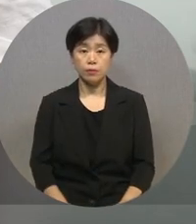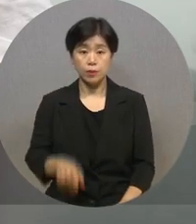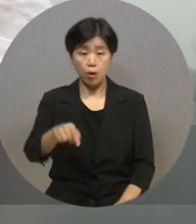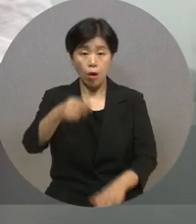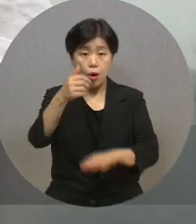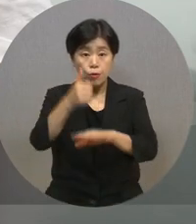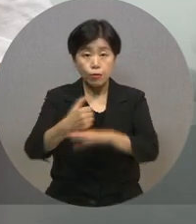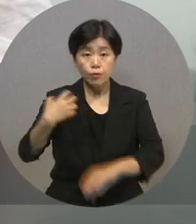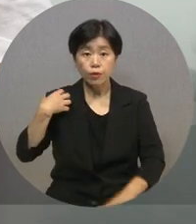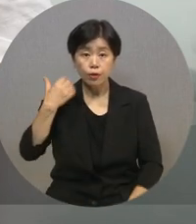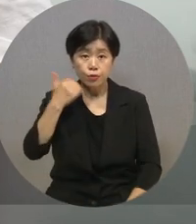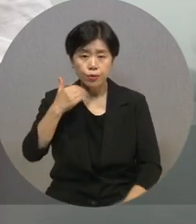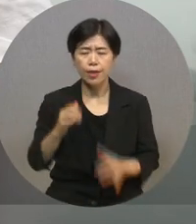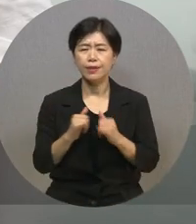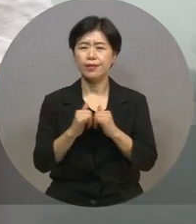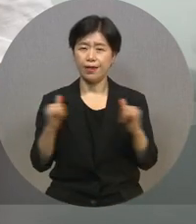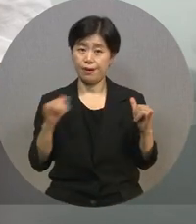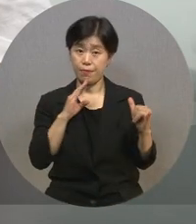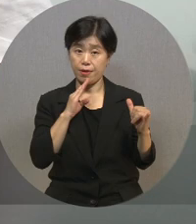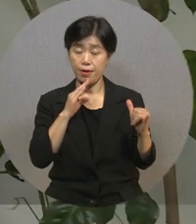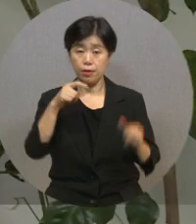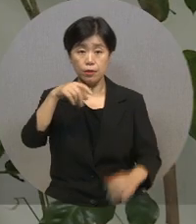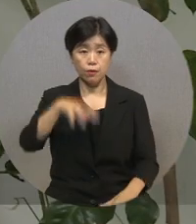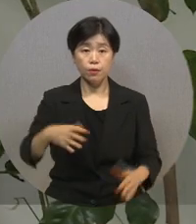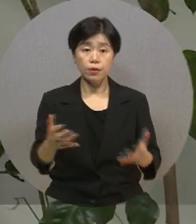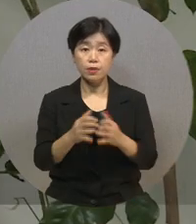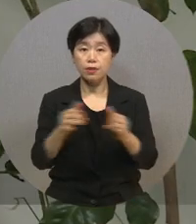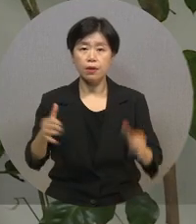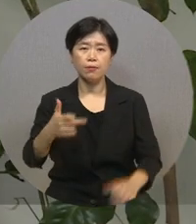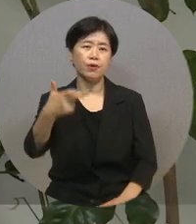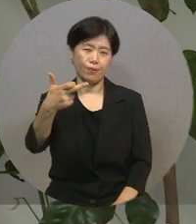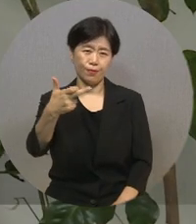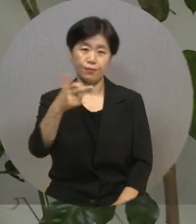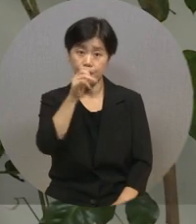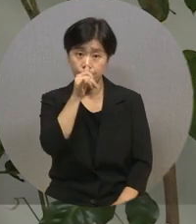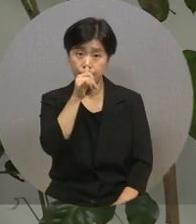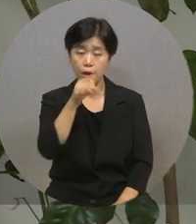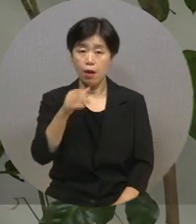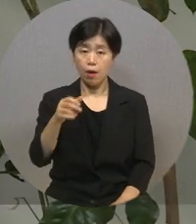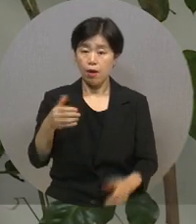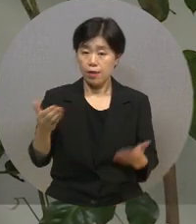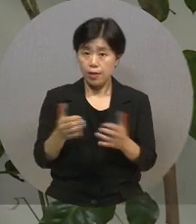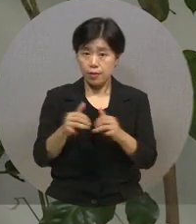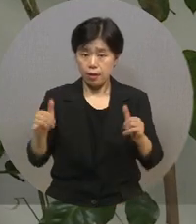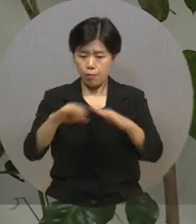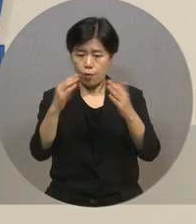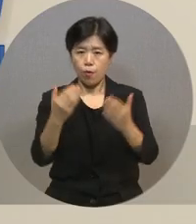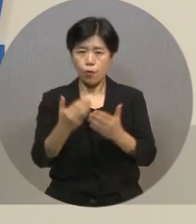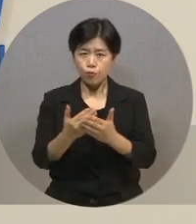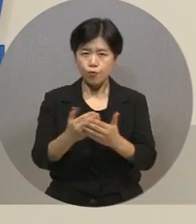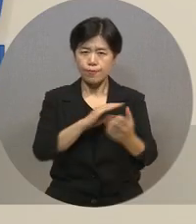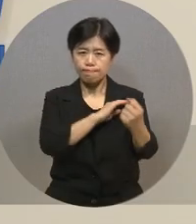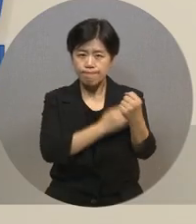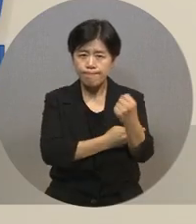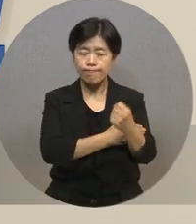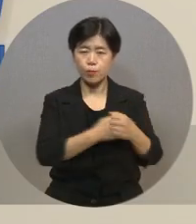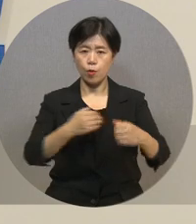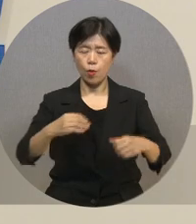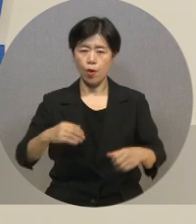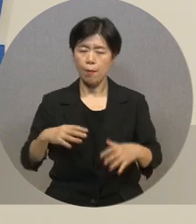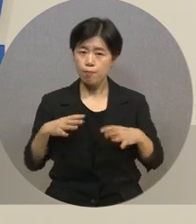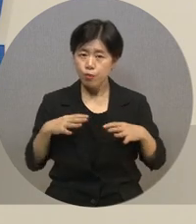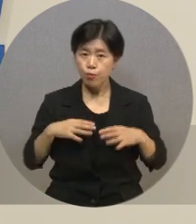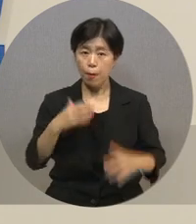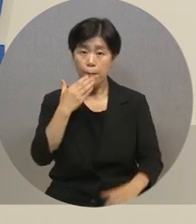않습니까? 그리고 이제 우리 옆에 17명의 직원들이 있는데 그 직원들의 역량과 자부심을 느끼게 하는 것이 앞으로의 저희